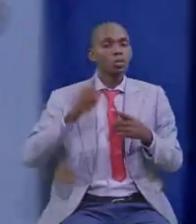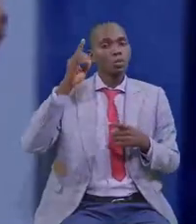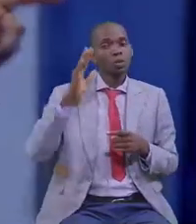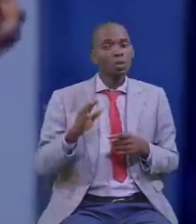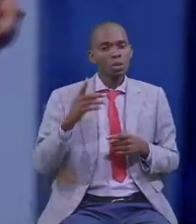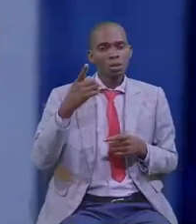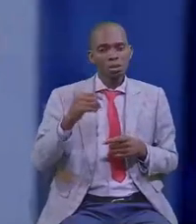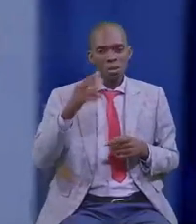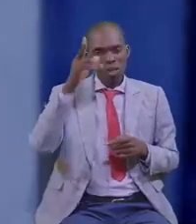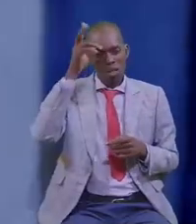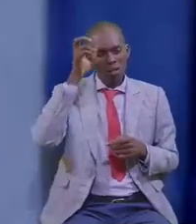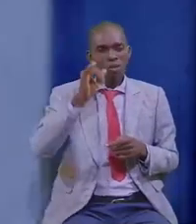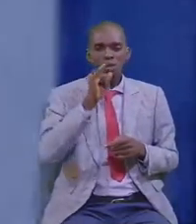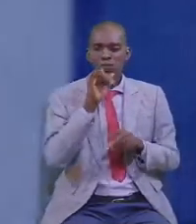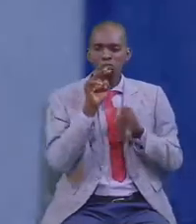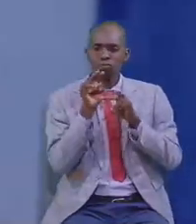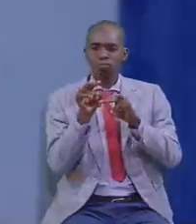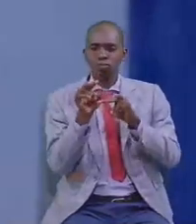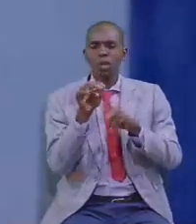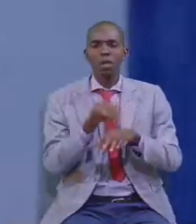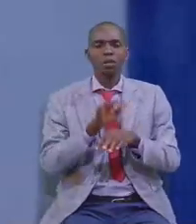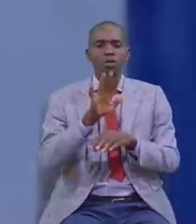le diable regarde ta soumission.